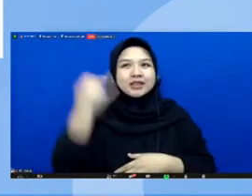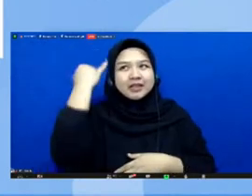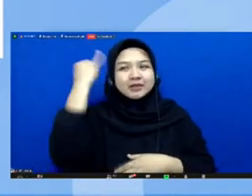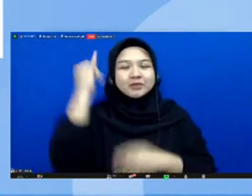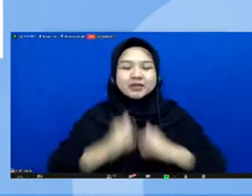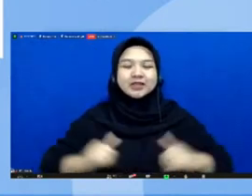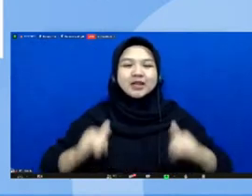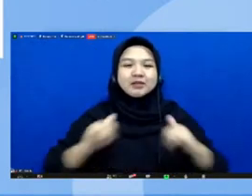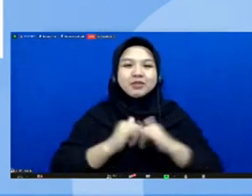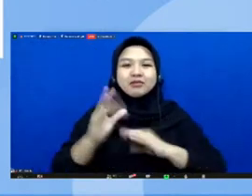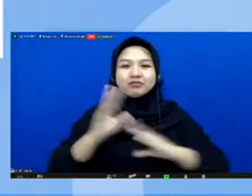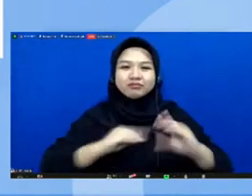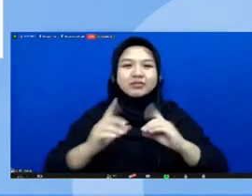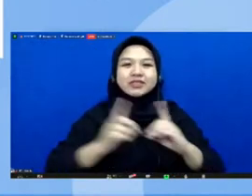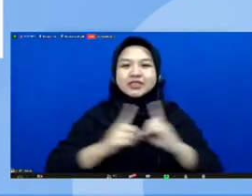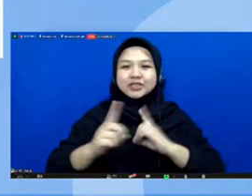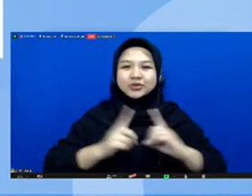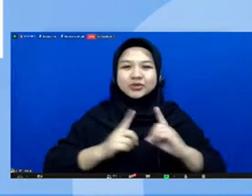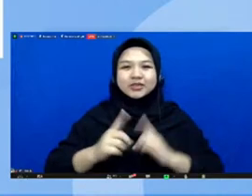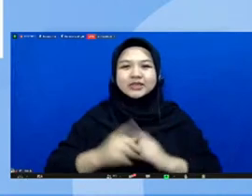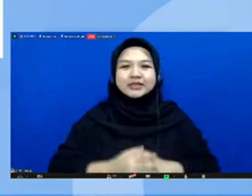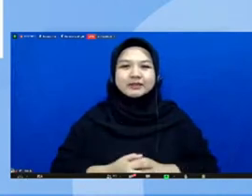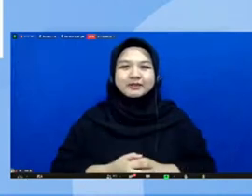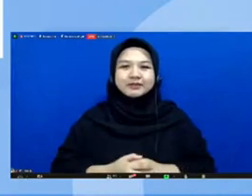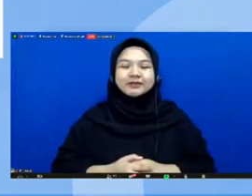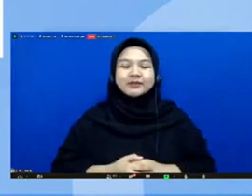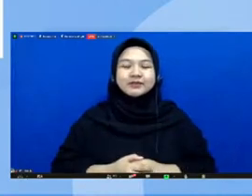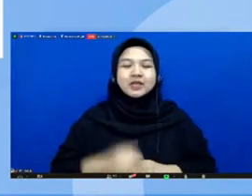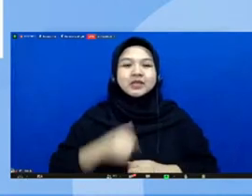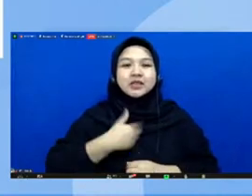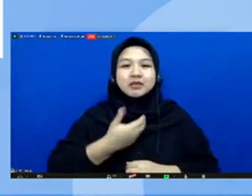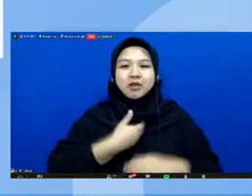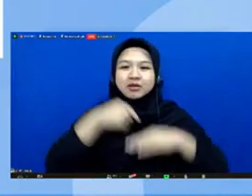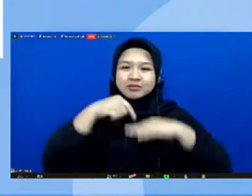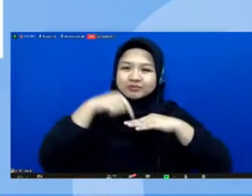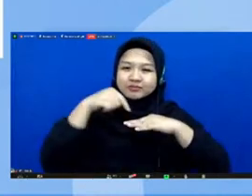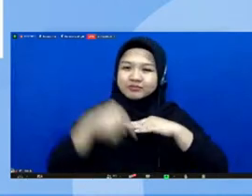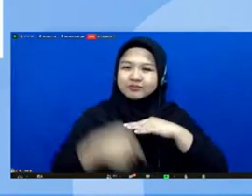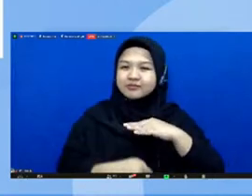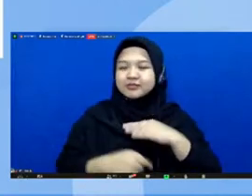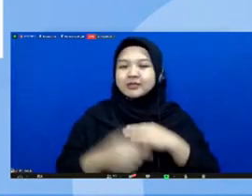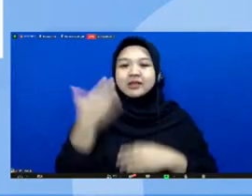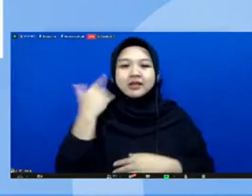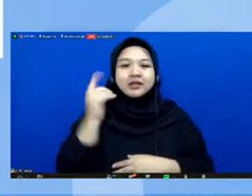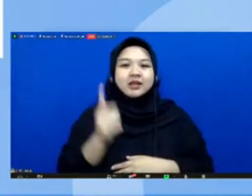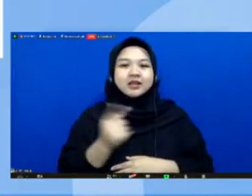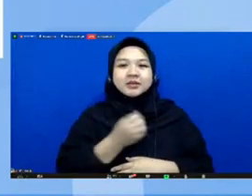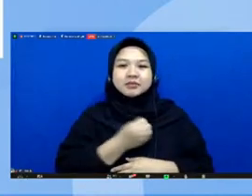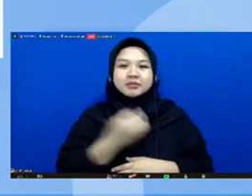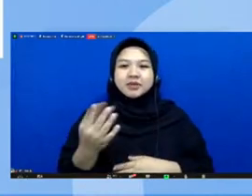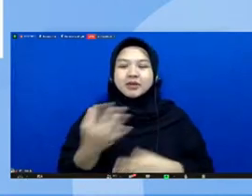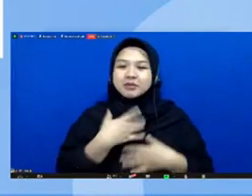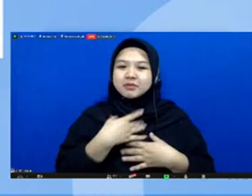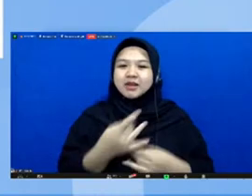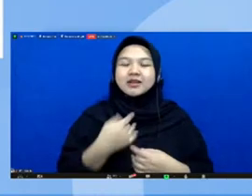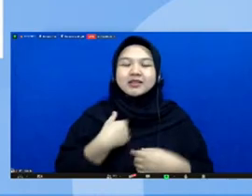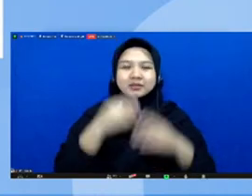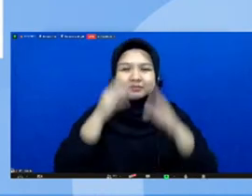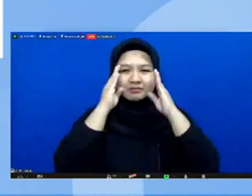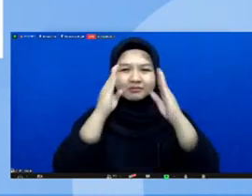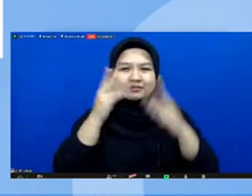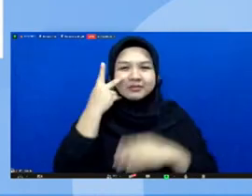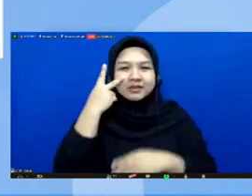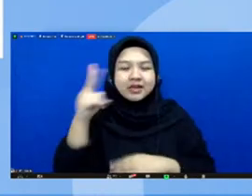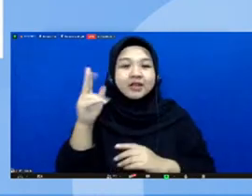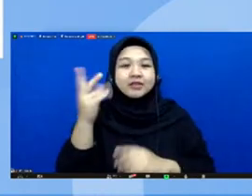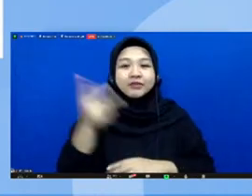melalui sesi diskusi panel. Sebelum saya lebih jauh lagi, Bapak-Ibu semuanya, tadi ada beberapa hal yang menarik perhatian saya ketika saya melihat video